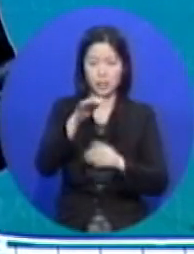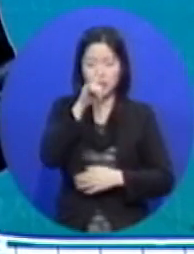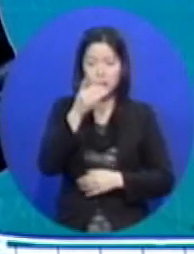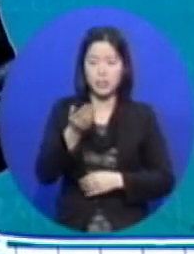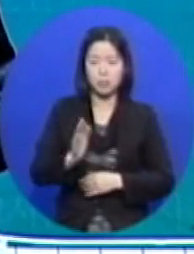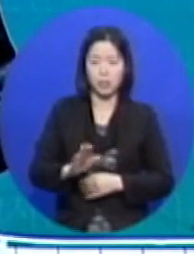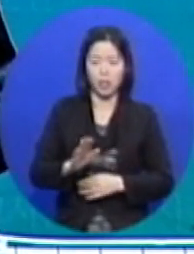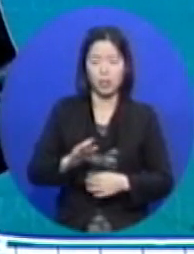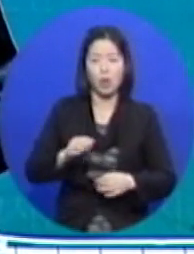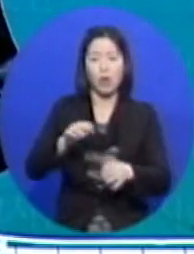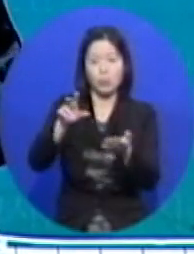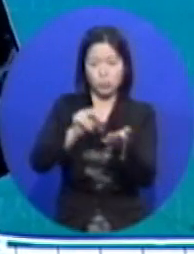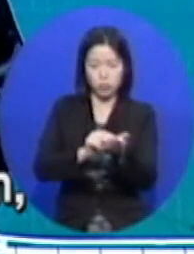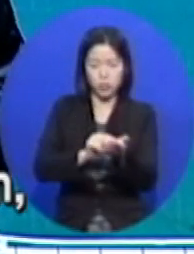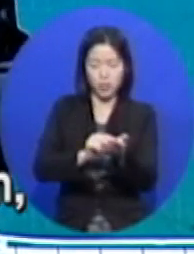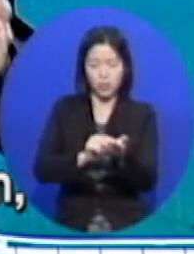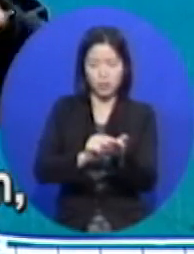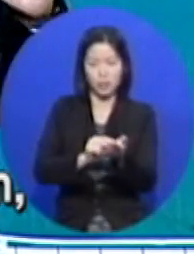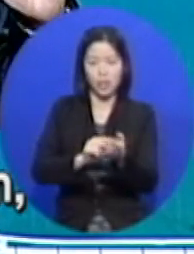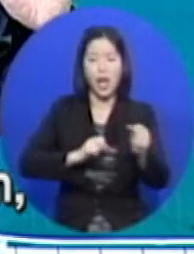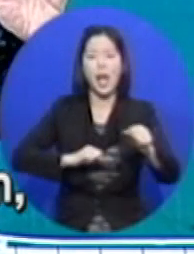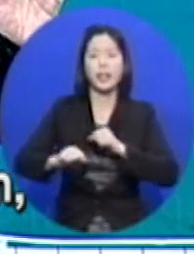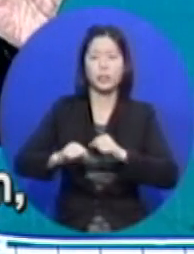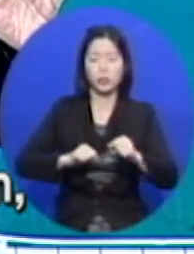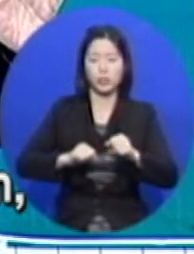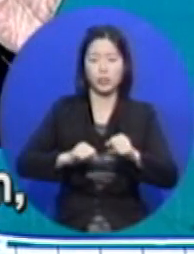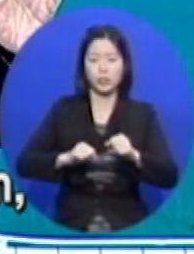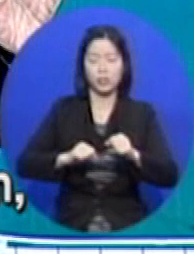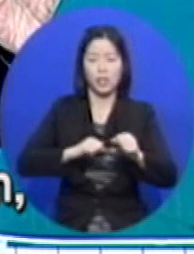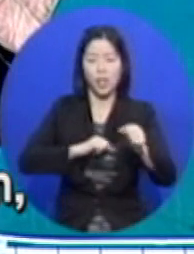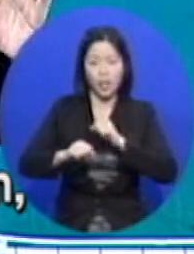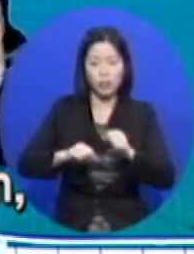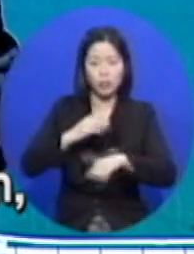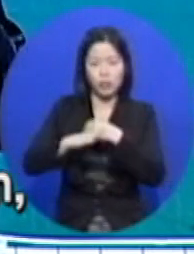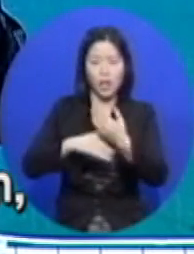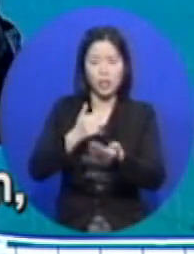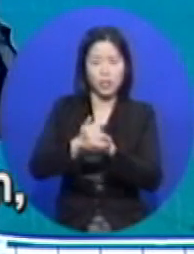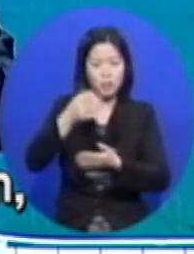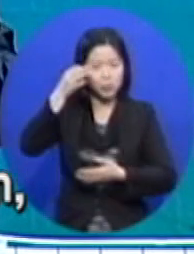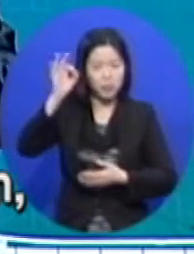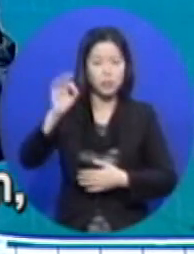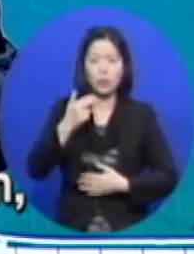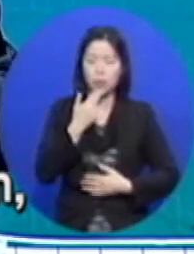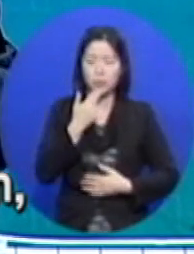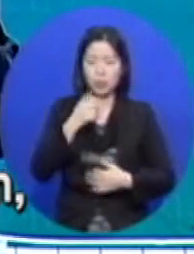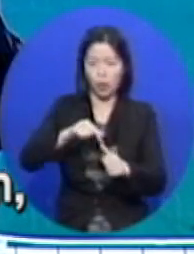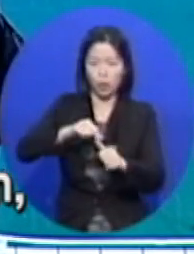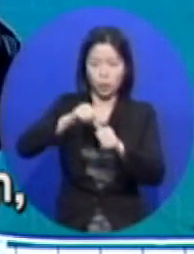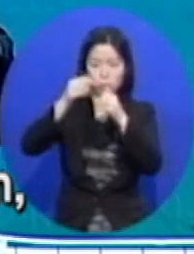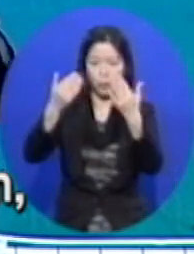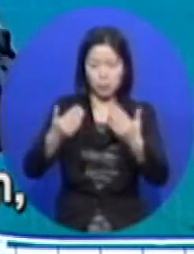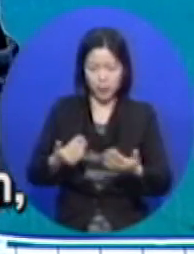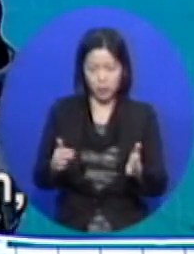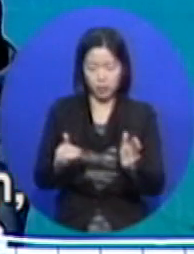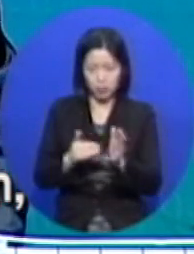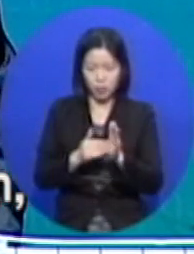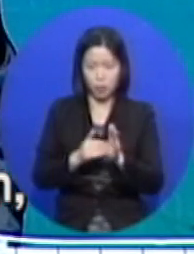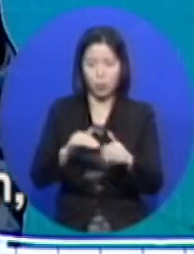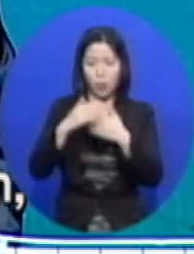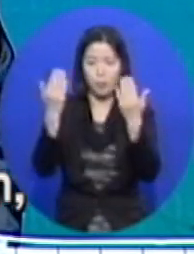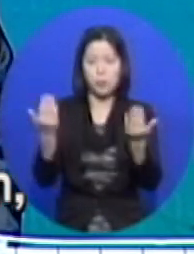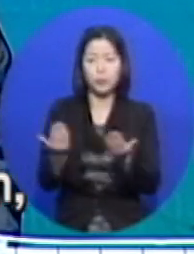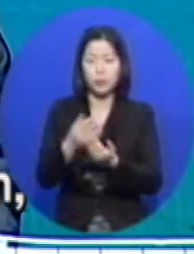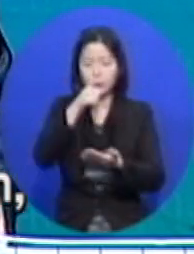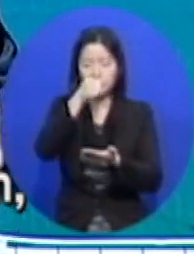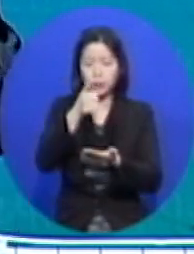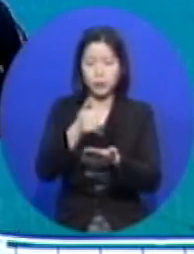행위라 말이에요 행위는 전혀 하나님을 인정한 에요 구원 받았다고 모든 죄 사함 받았다고